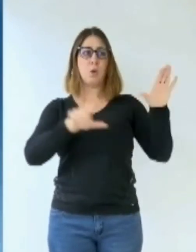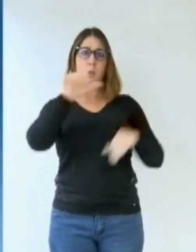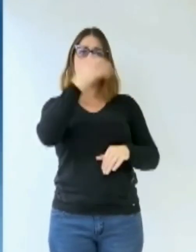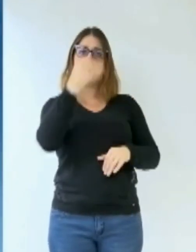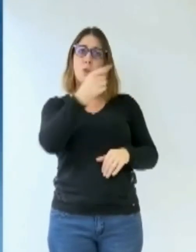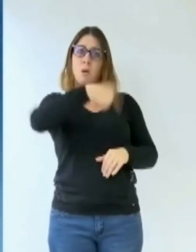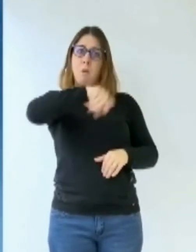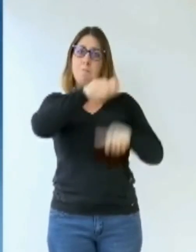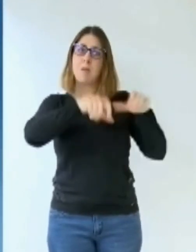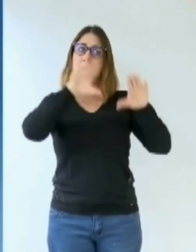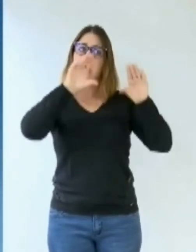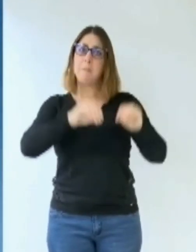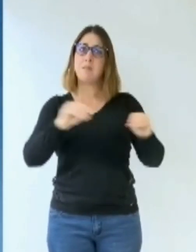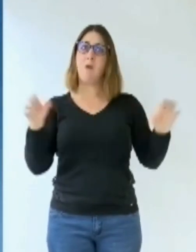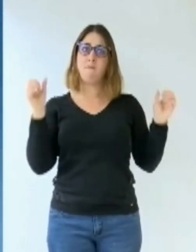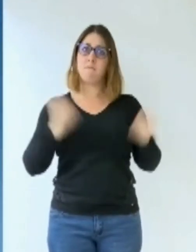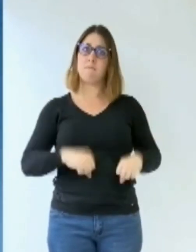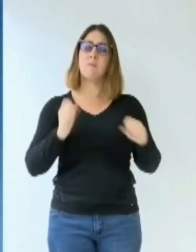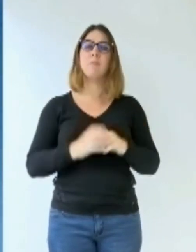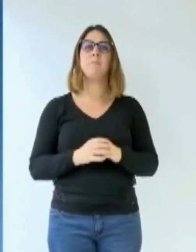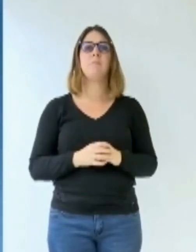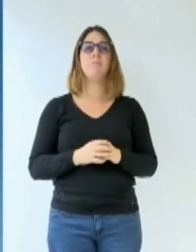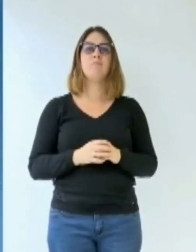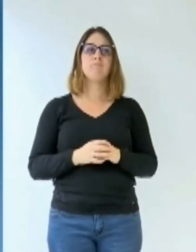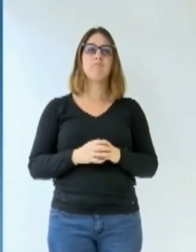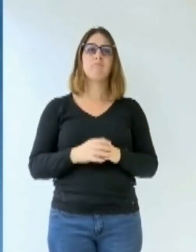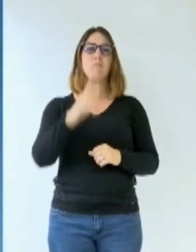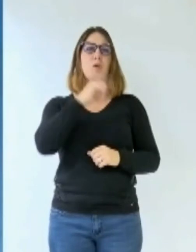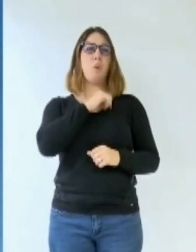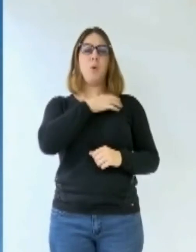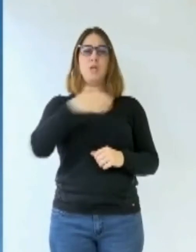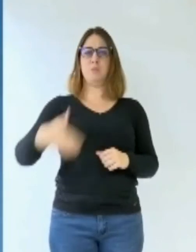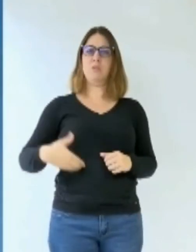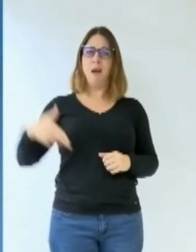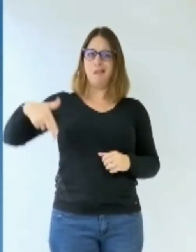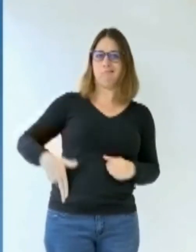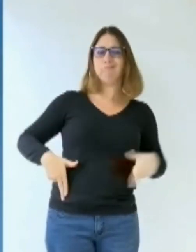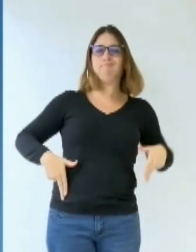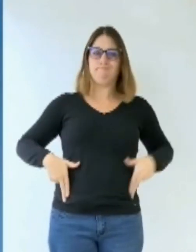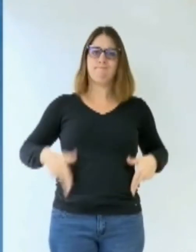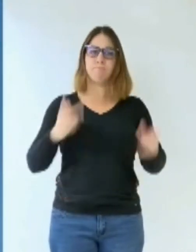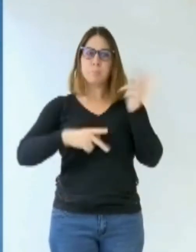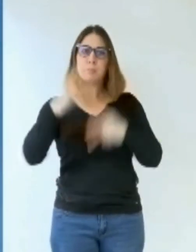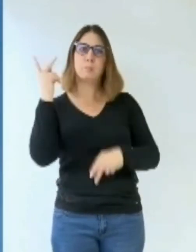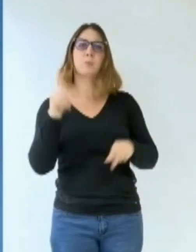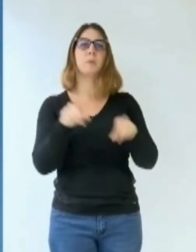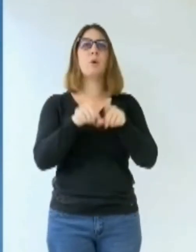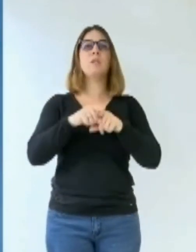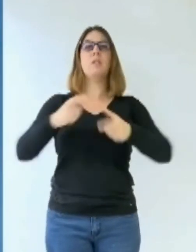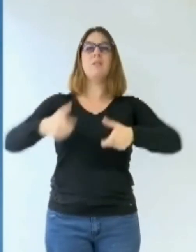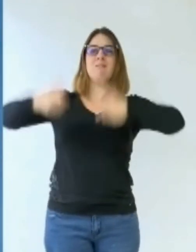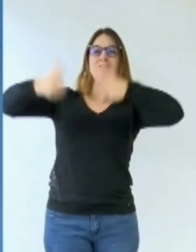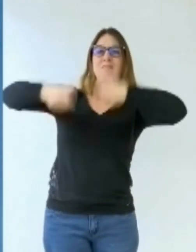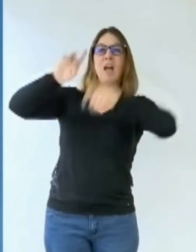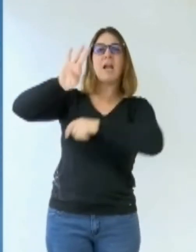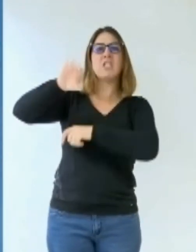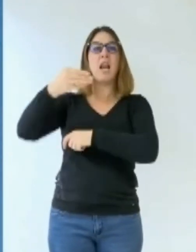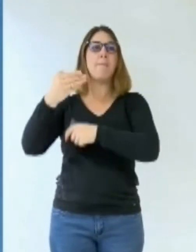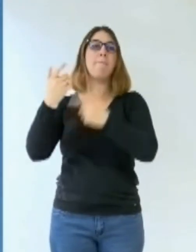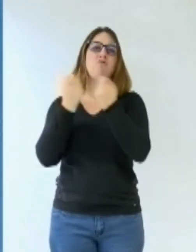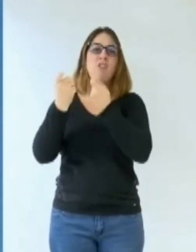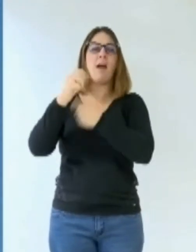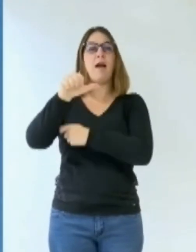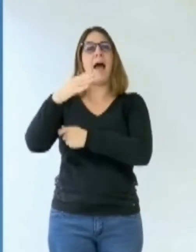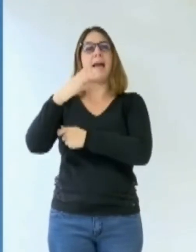sont favorables. Le renforcement et l'armement de la police municipale, l'assermentation des personnels des bailleurs sociaux sur la base du